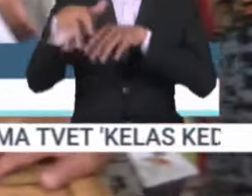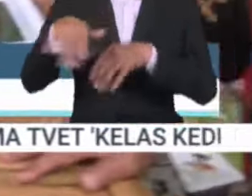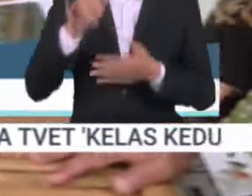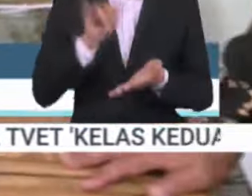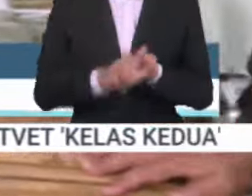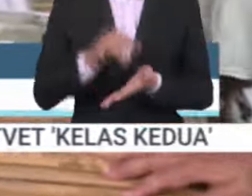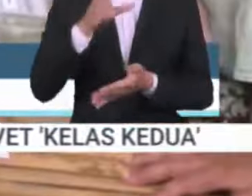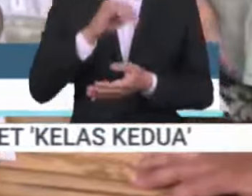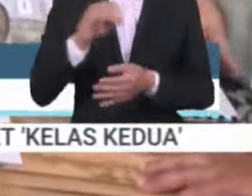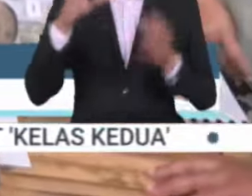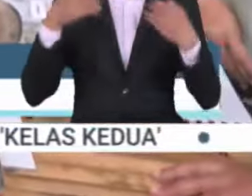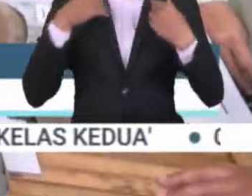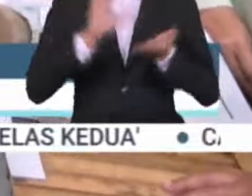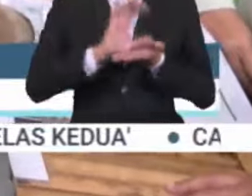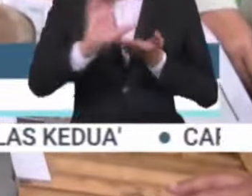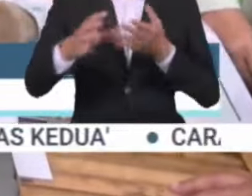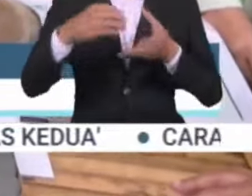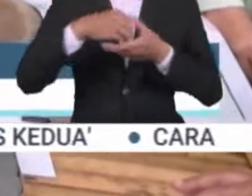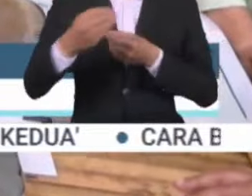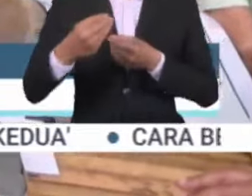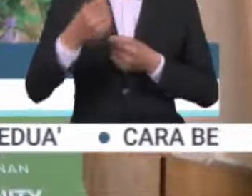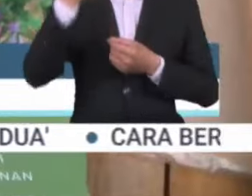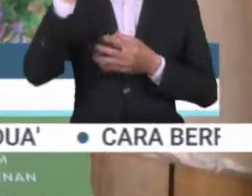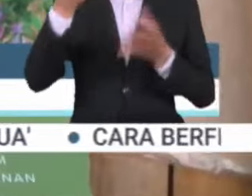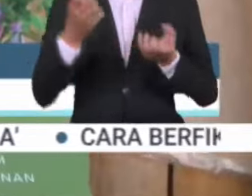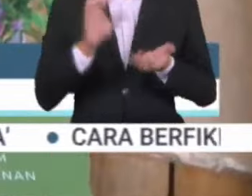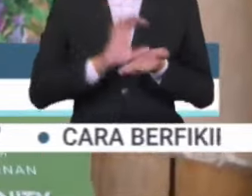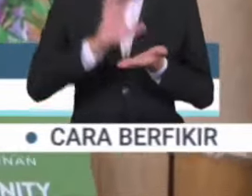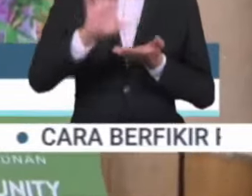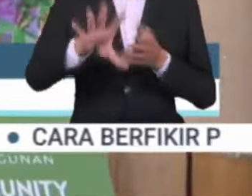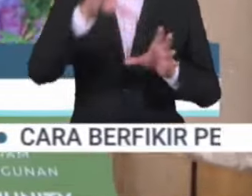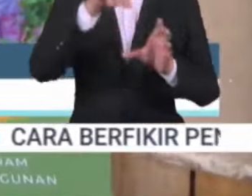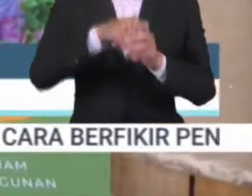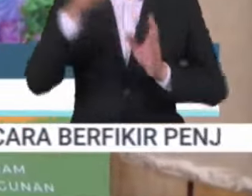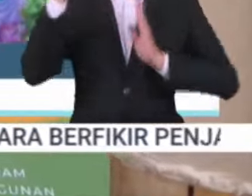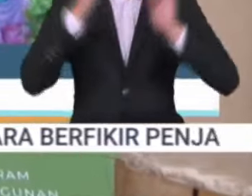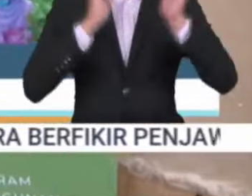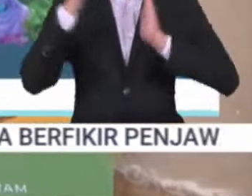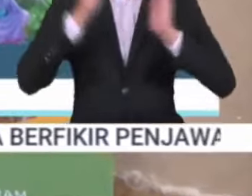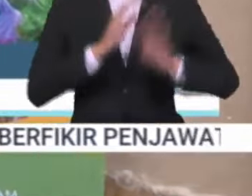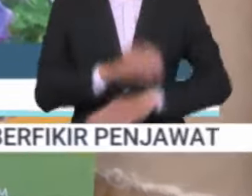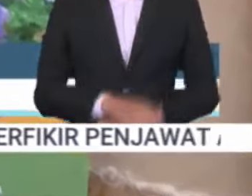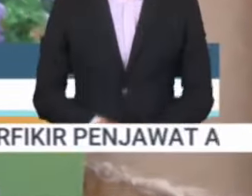Malah terdapat pelabur luar yang menyatakan minat untuk menceburi industri buluh di Malaysia.